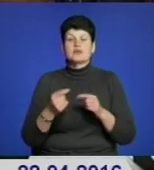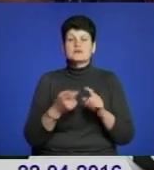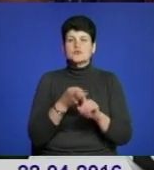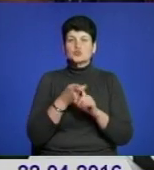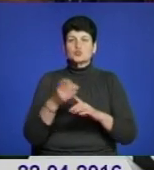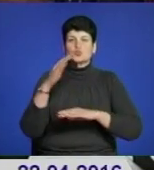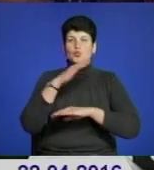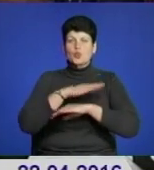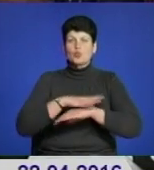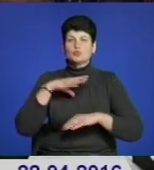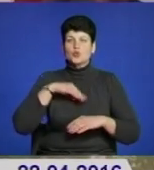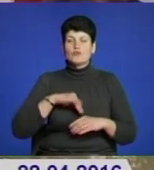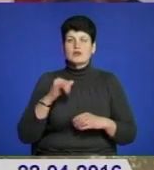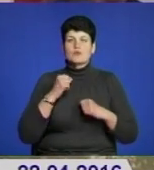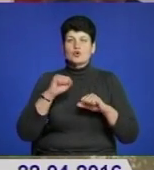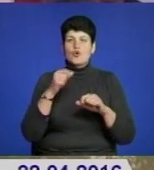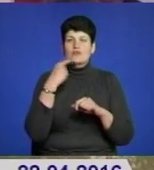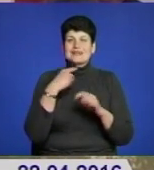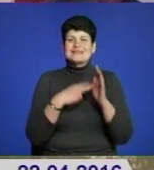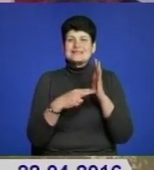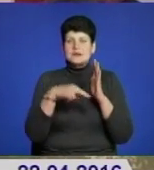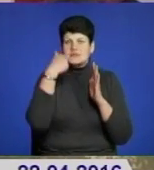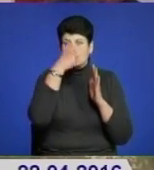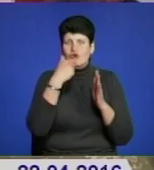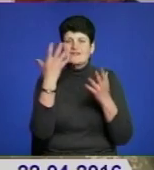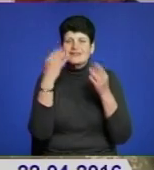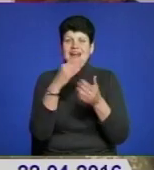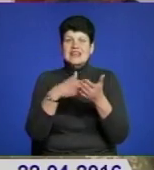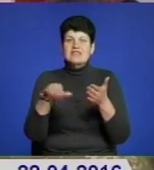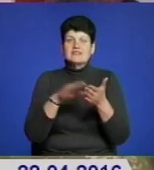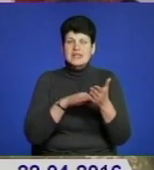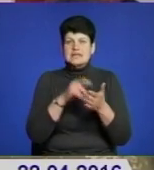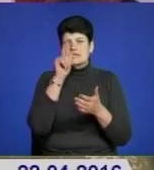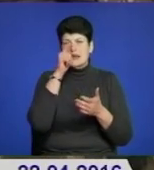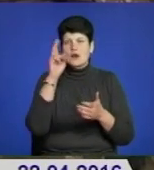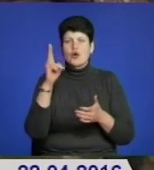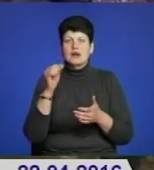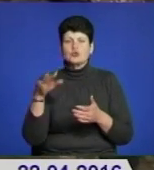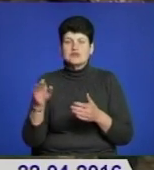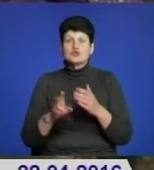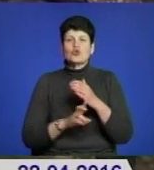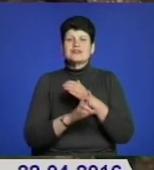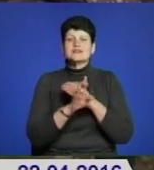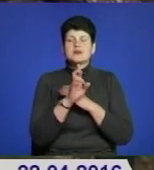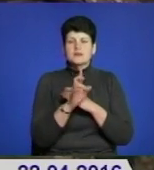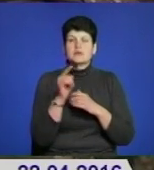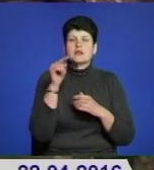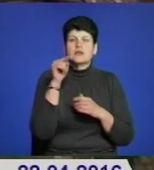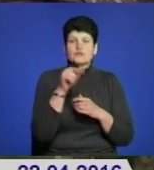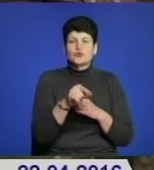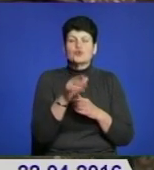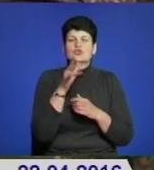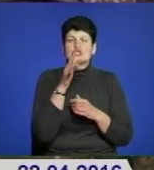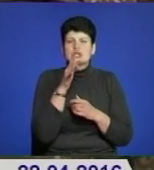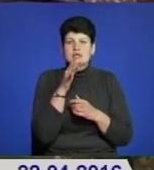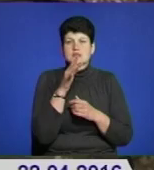та мужності говорили про 70-річчя з дня ліквідації греко-католицької церкви і про тогочасних священнослужителів